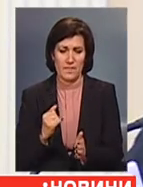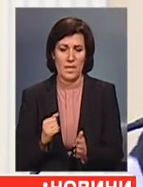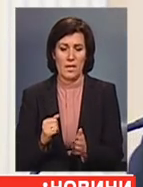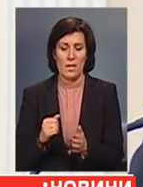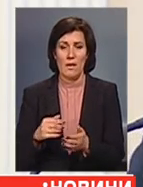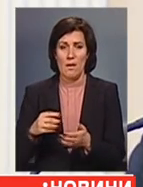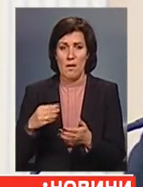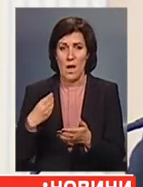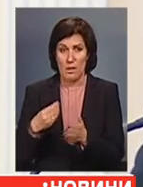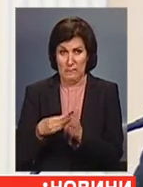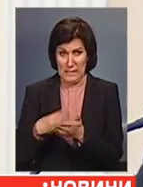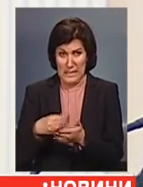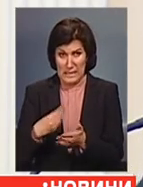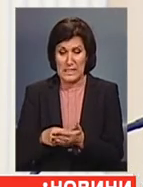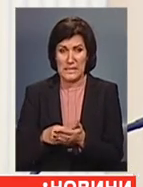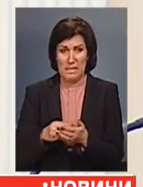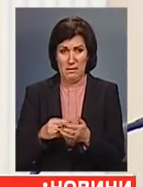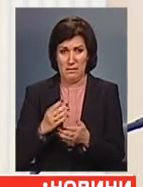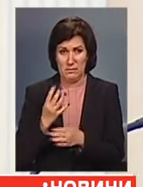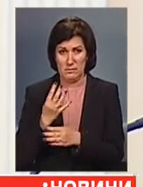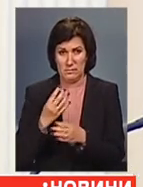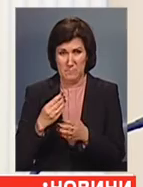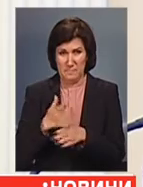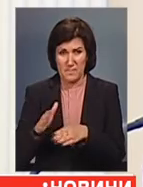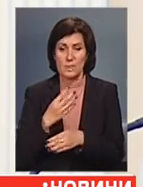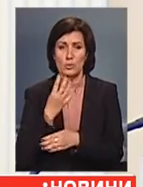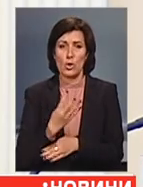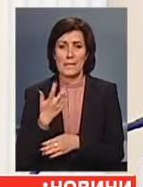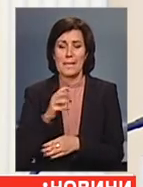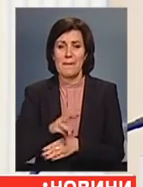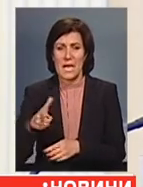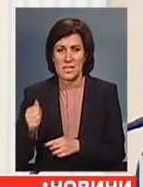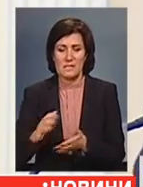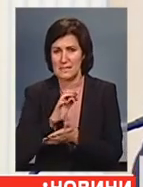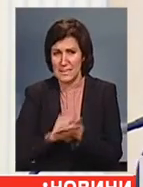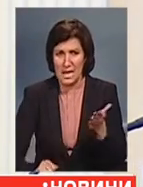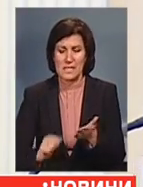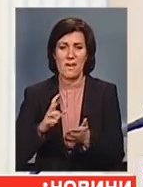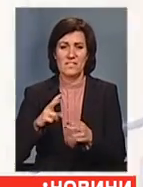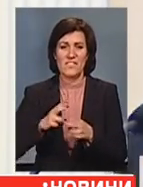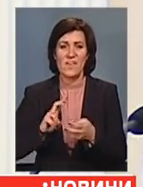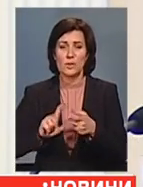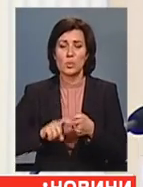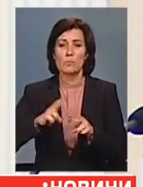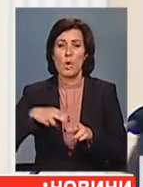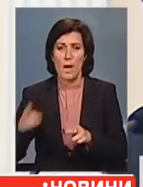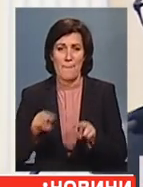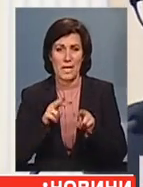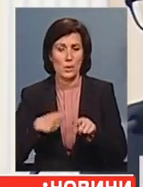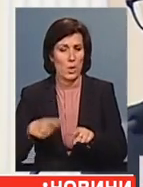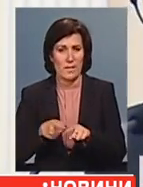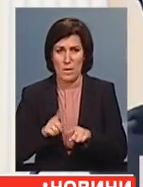Кредитний портфель компанії становить 43 мільярди гривень. Тривають примусові стягнення у зв'язку з боргами Донецької залізниці, контроль над якою наразі